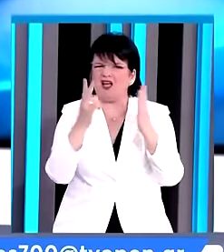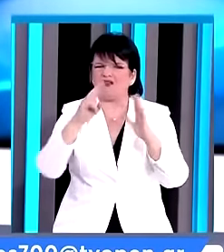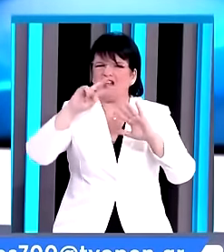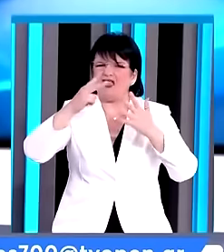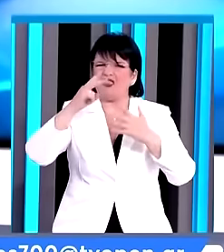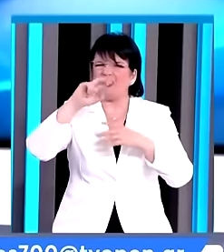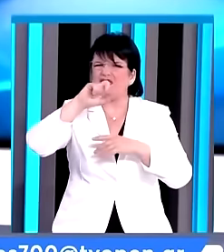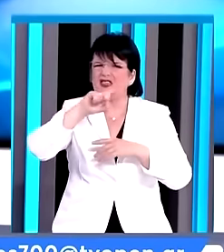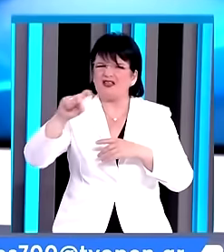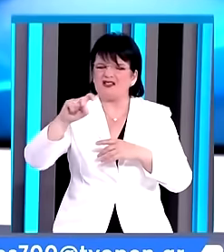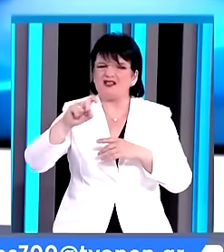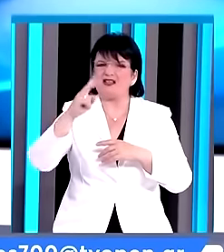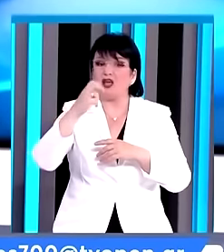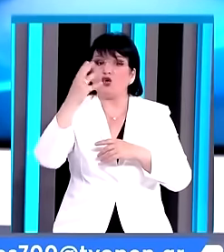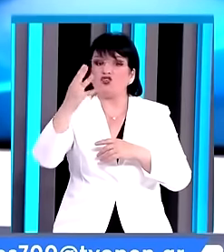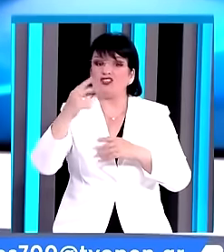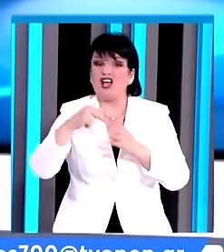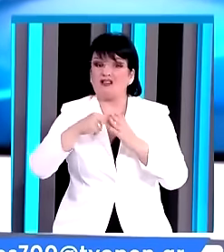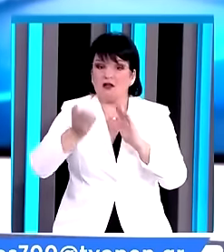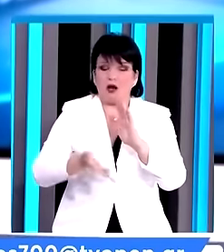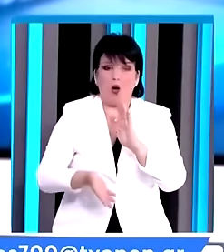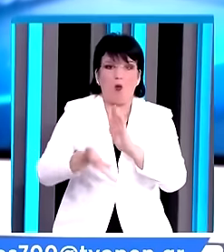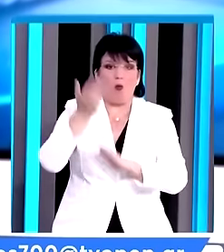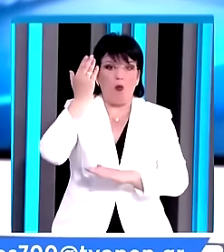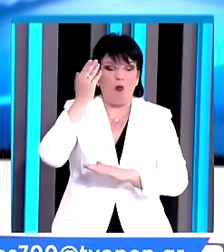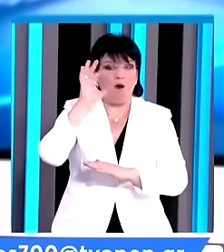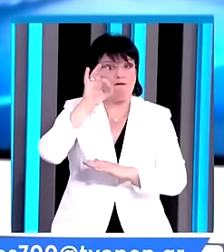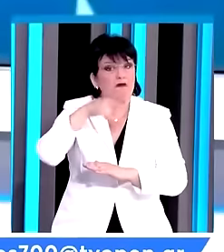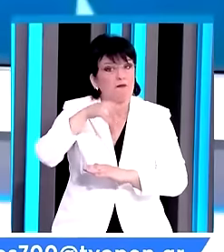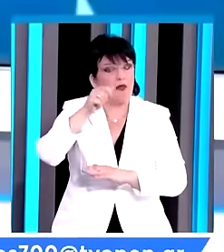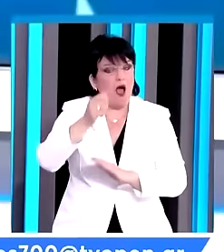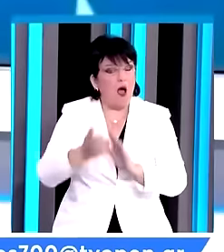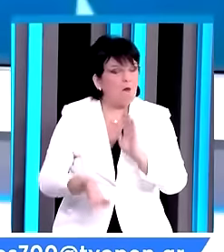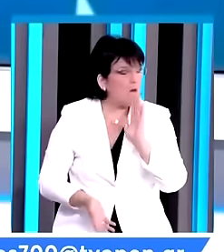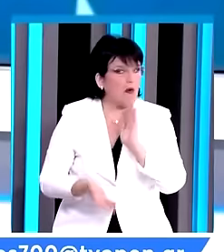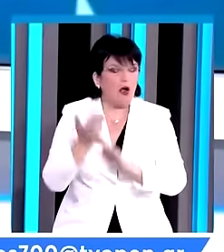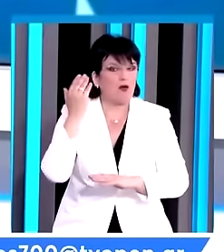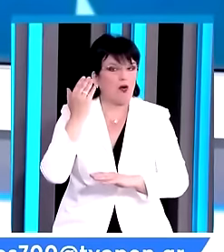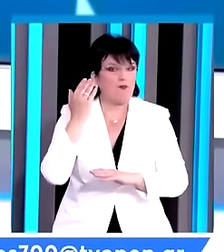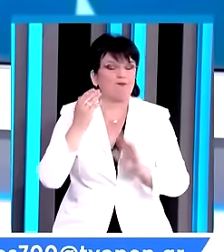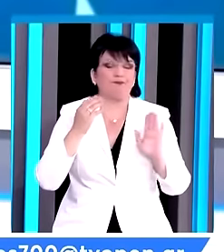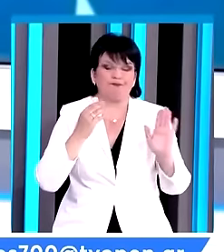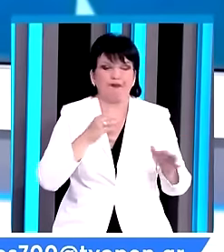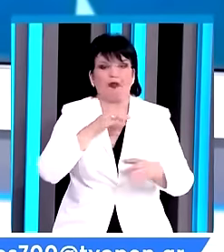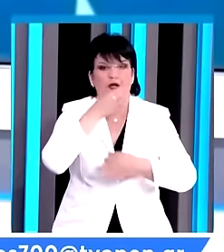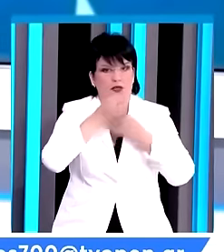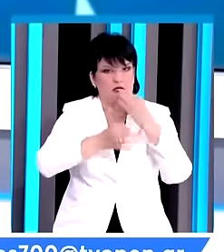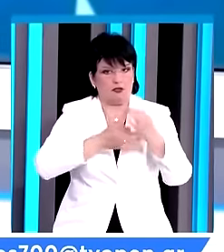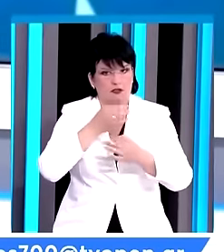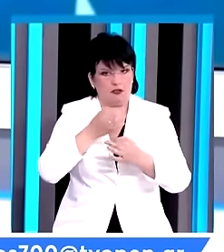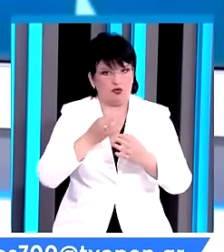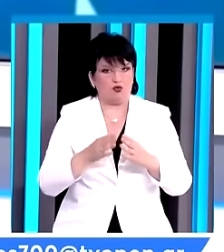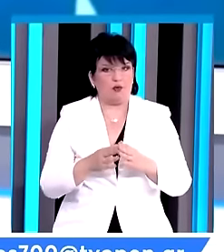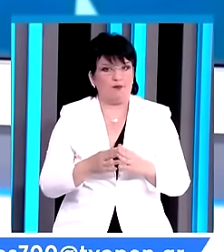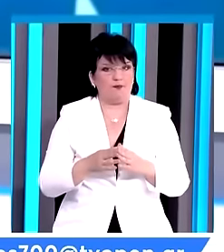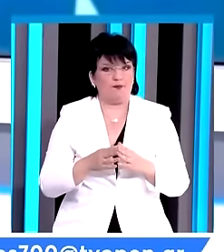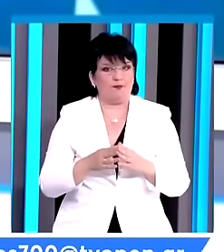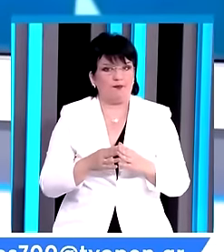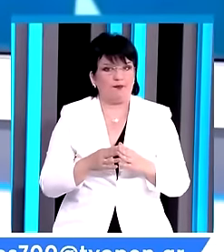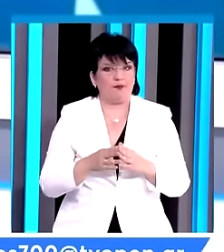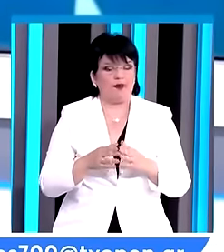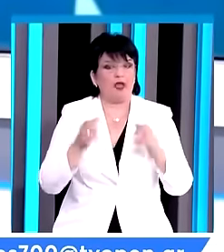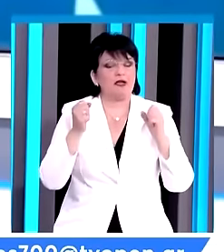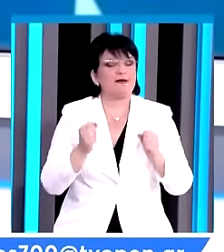και το 23-24 δις. Είναι 40% πάνω η αύξηση στο ΦΠΑ. Να το εξηγήσουμε με απλά λόγια. Πρώτον, έχουμε